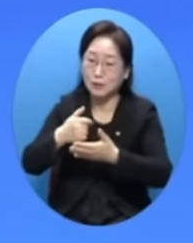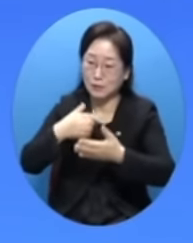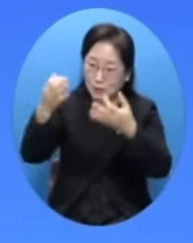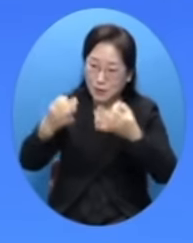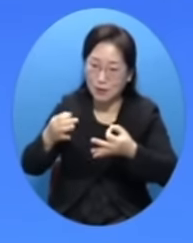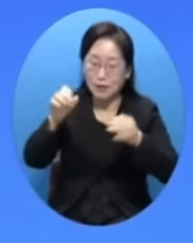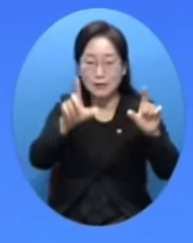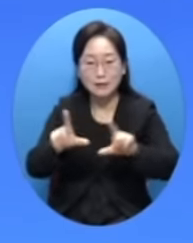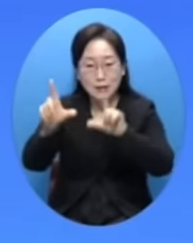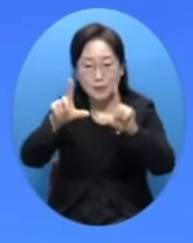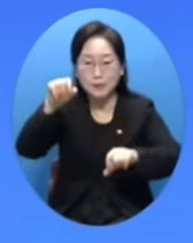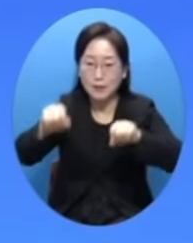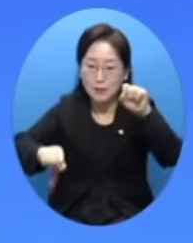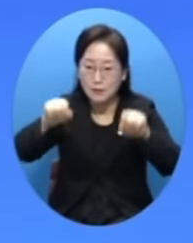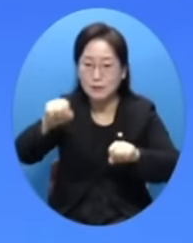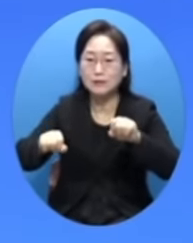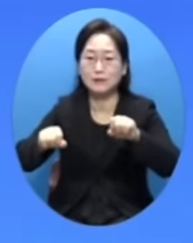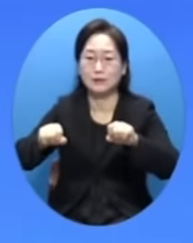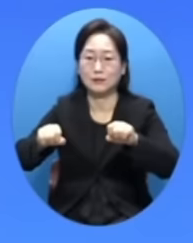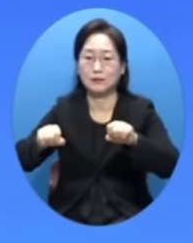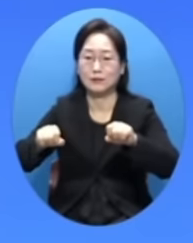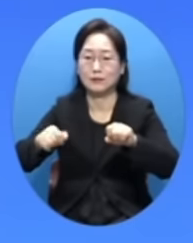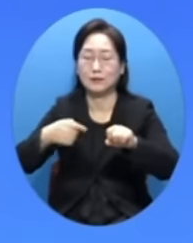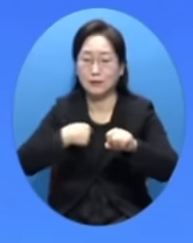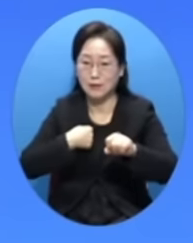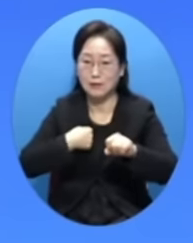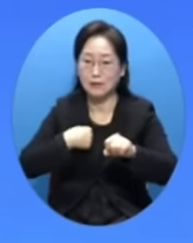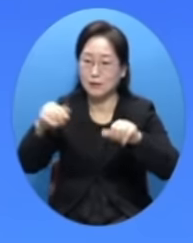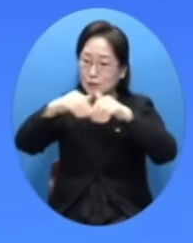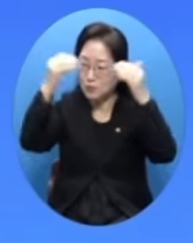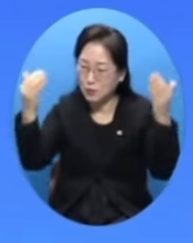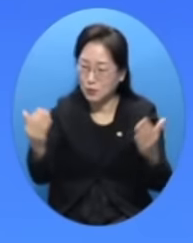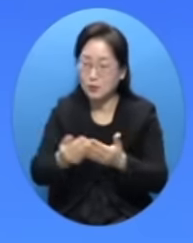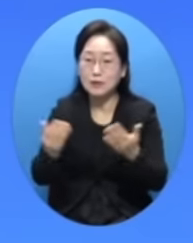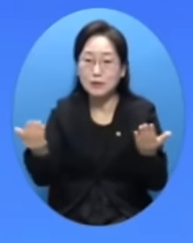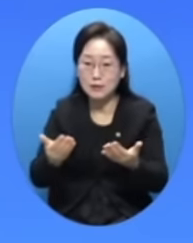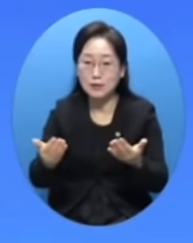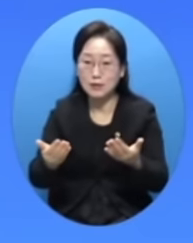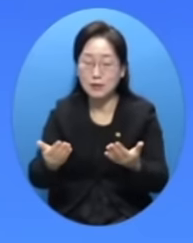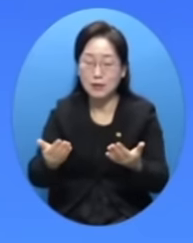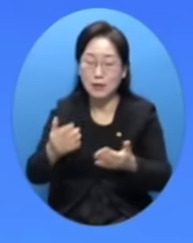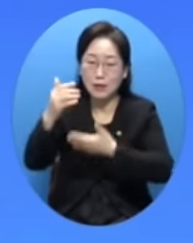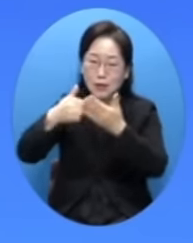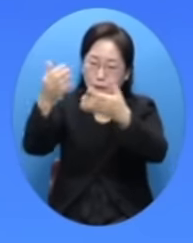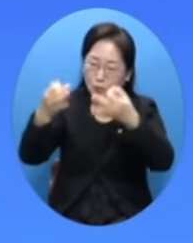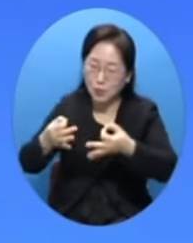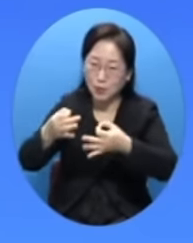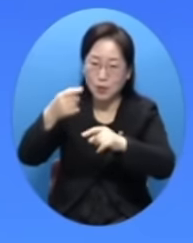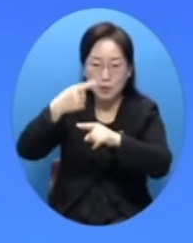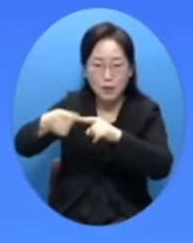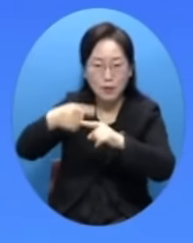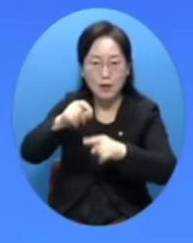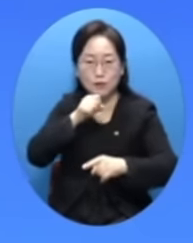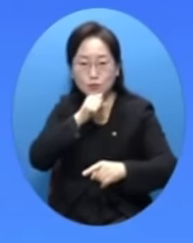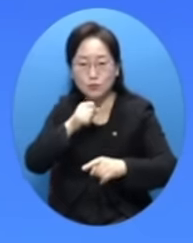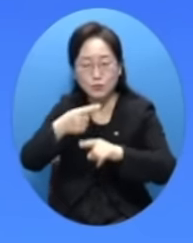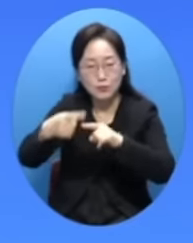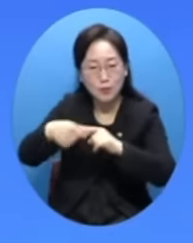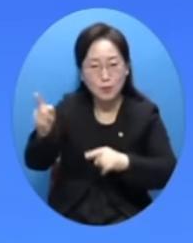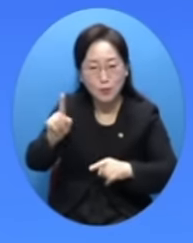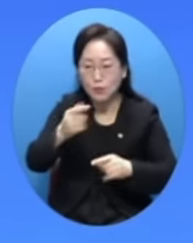대해서 내가 한 모든 일에서 어떻게 나를 보고 평가하시는 이것이 중요한